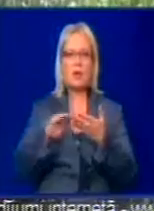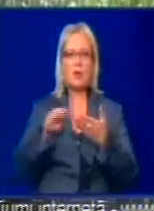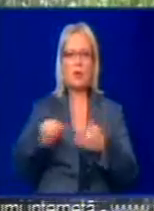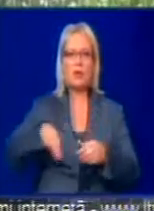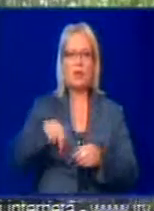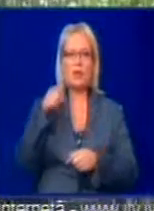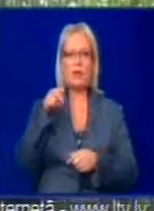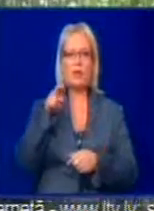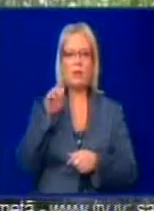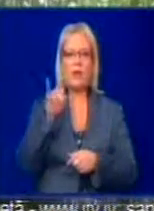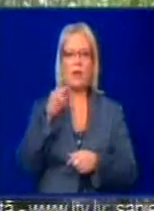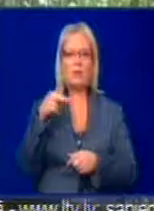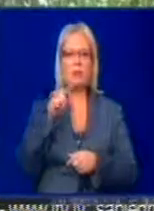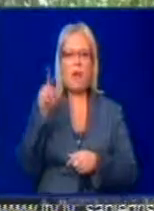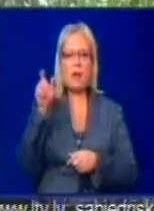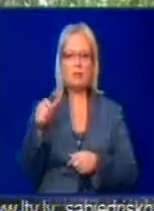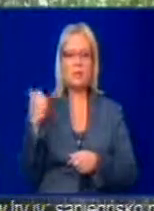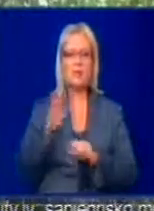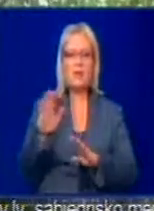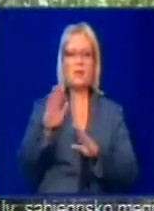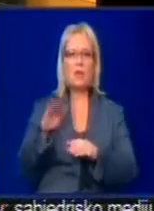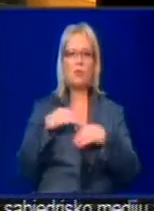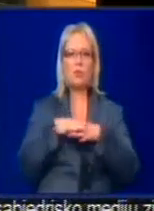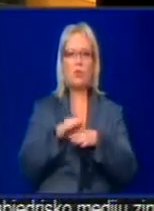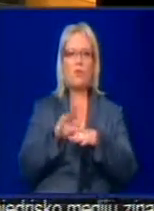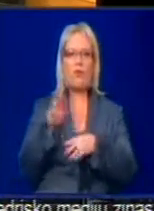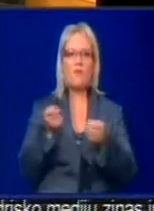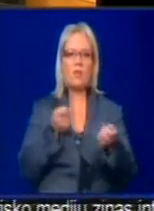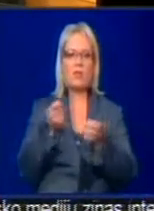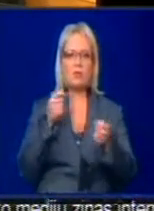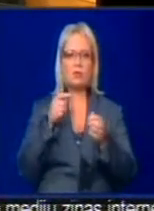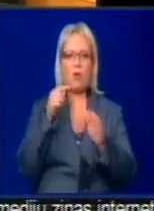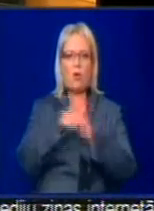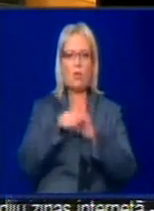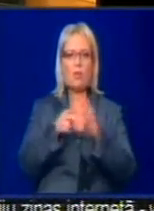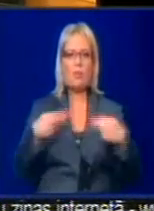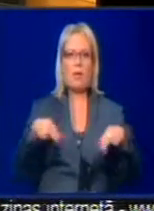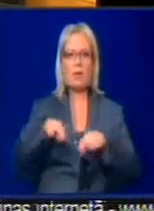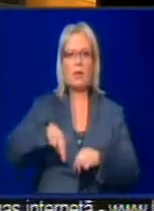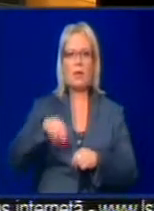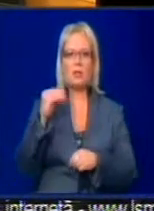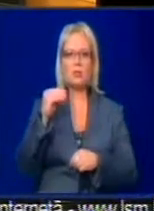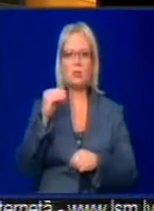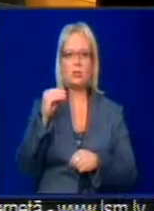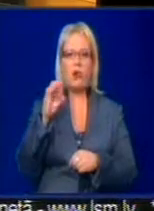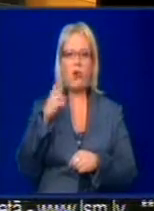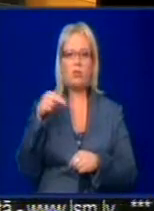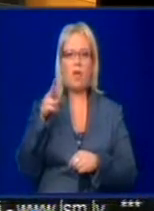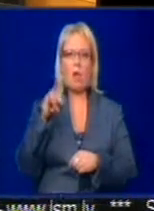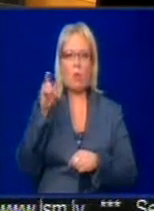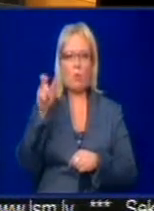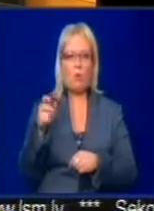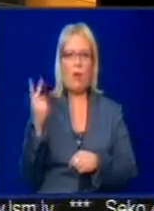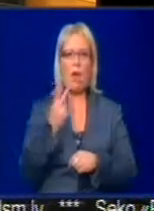attīstības aģentūras direktori Ditu Traidās un viņas vietnieci struktūra fondu vadības un kontrolas departamenta direktori Elitu